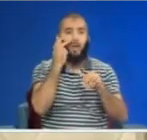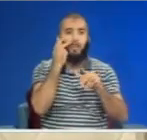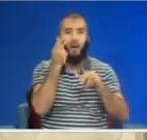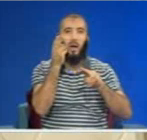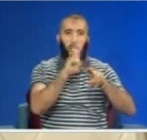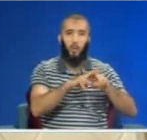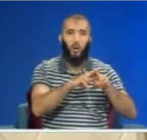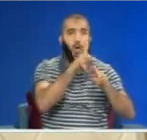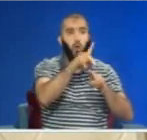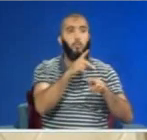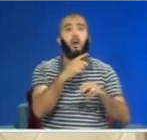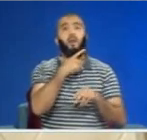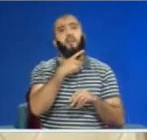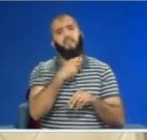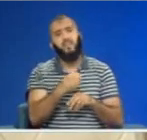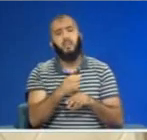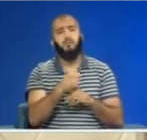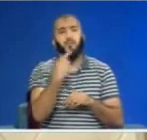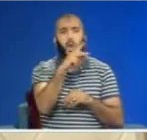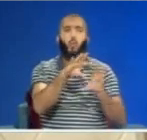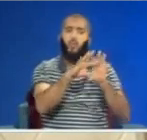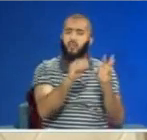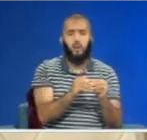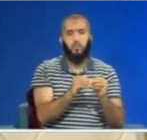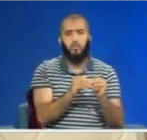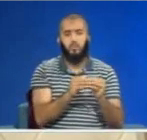فيها فعليا هو الذي يستفيد.